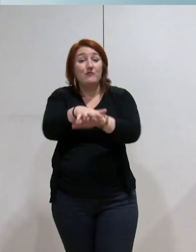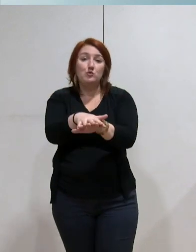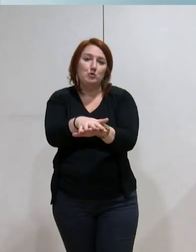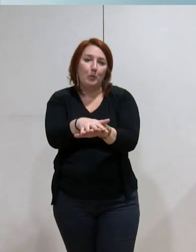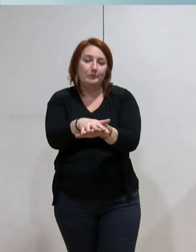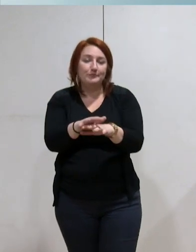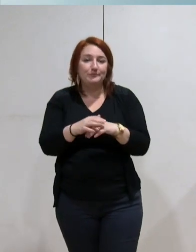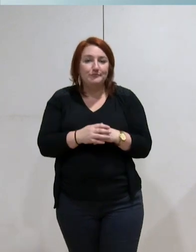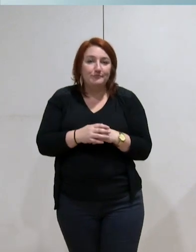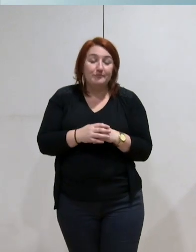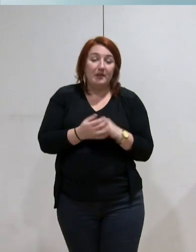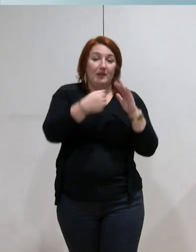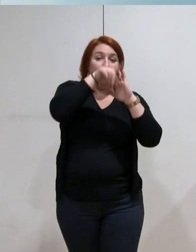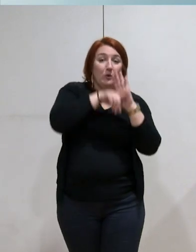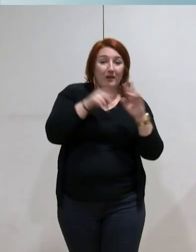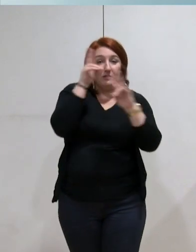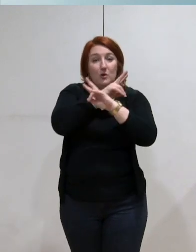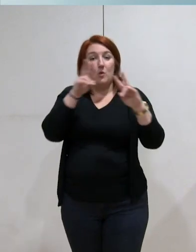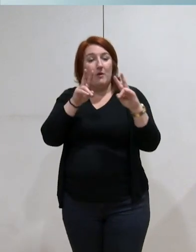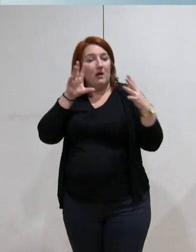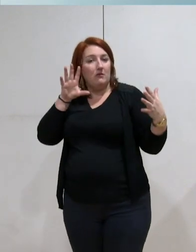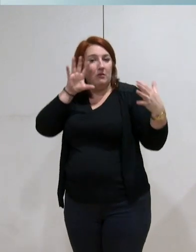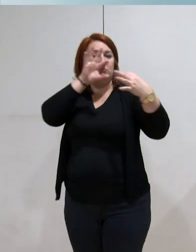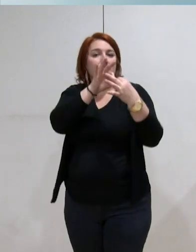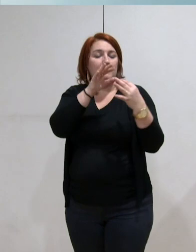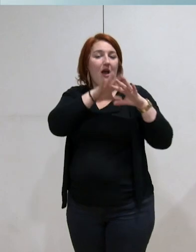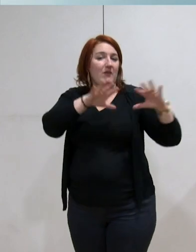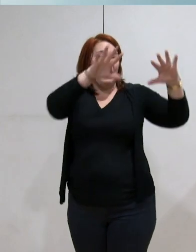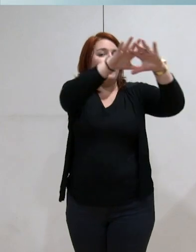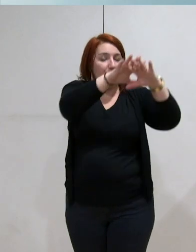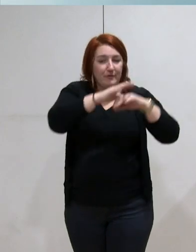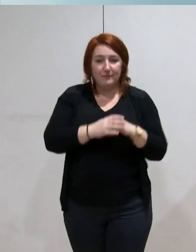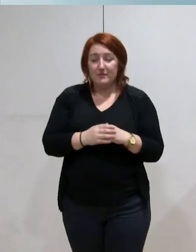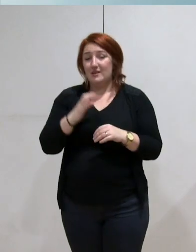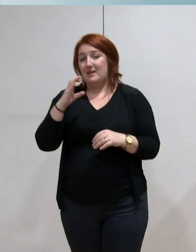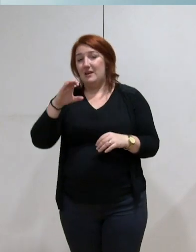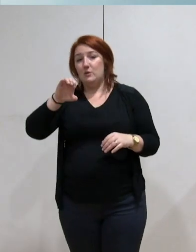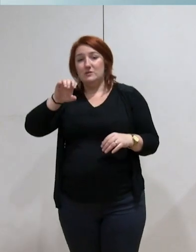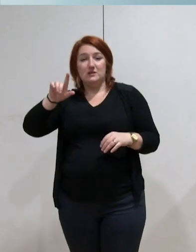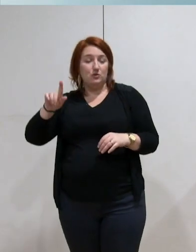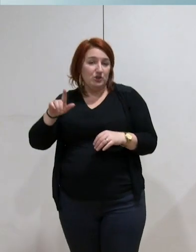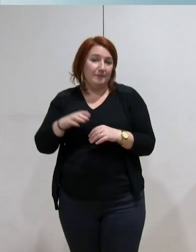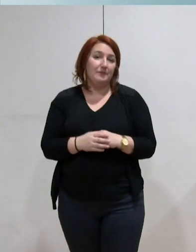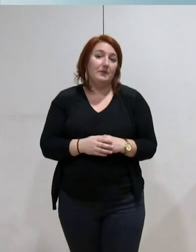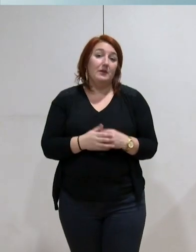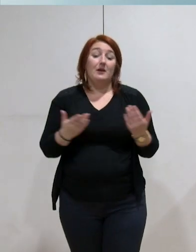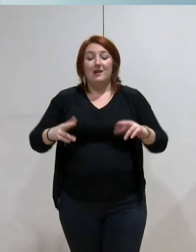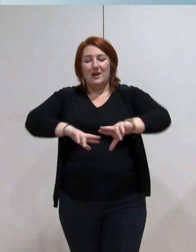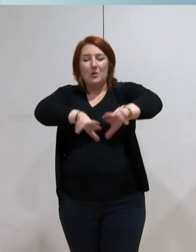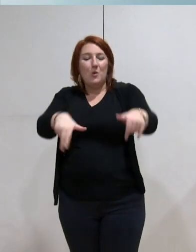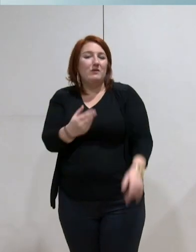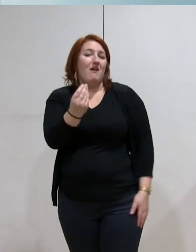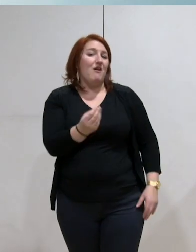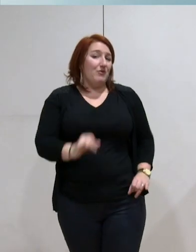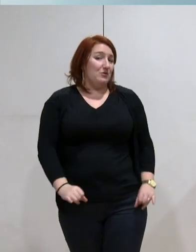cadre global de de coopération avec la CAF et le CEJ et le contrat enfantjeunesse